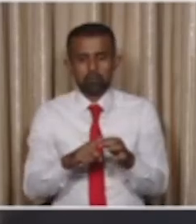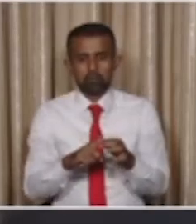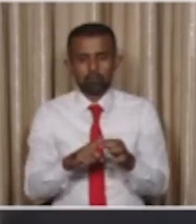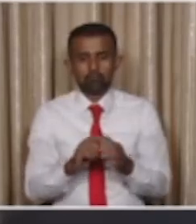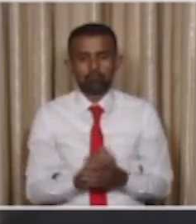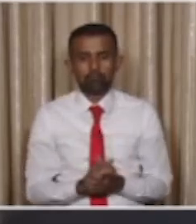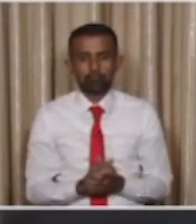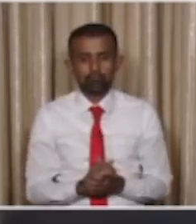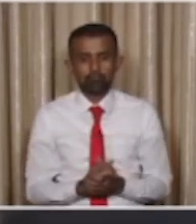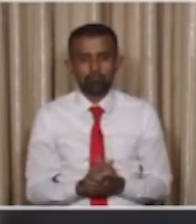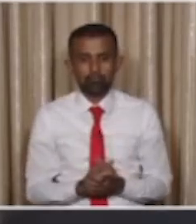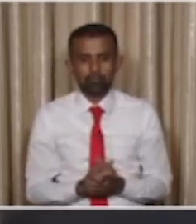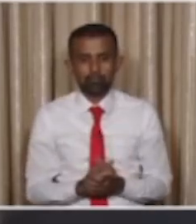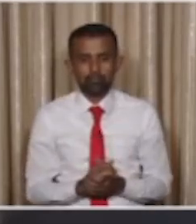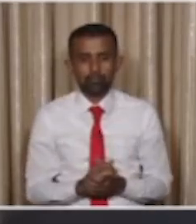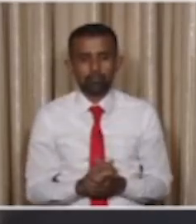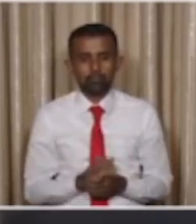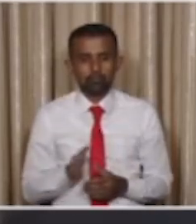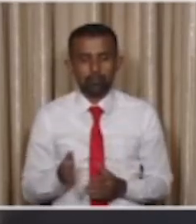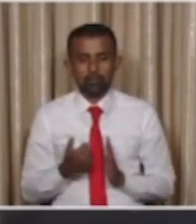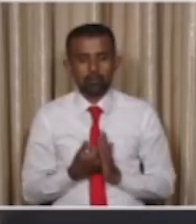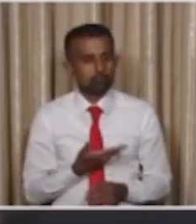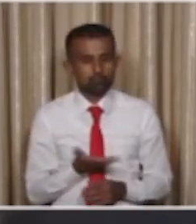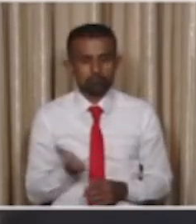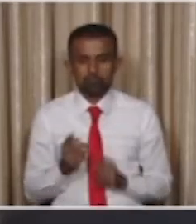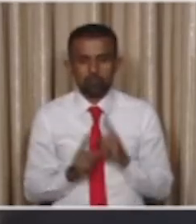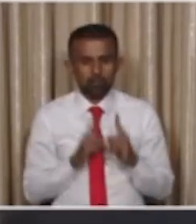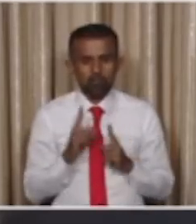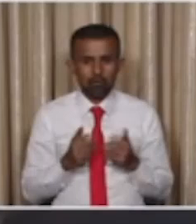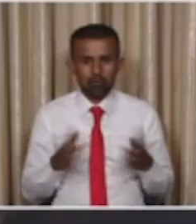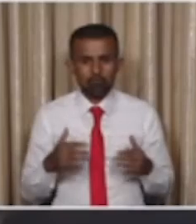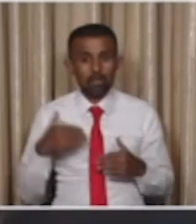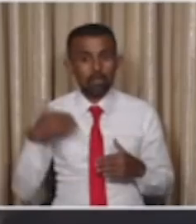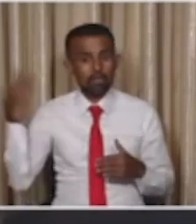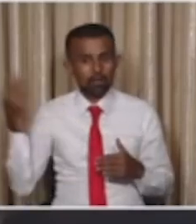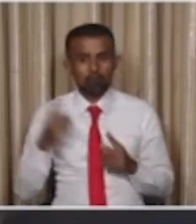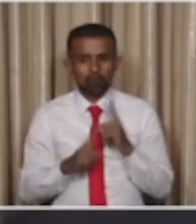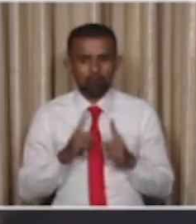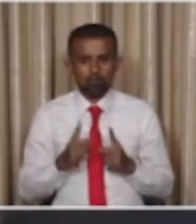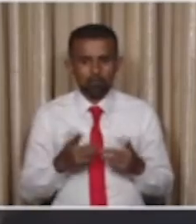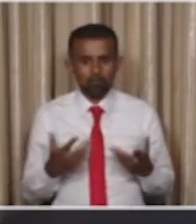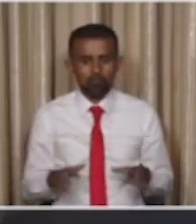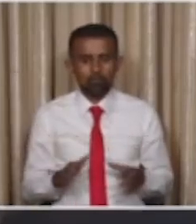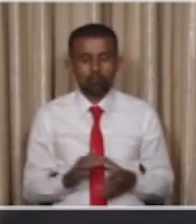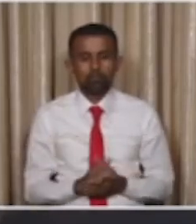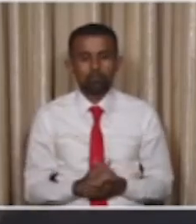ආන්දෝලනාත්මක විදියට මේ ගරු සභාවෙත් සාකච්ඡා වුණා එළියෙත් සාකච්ඡා වුණා ඒ